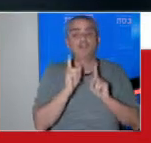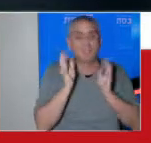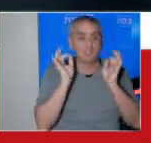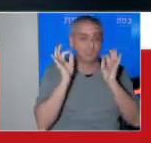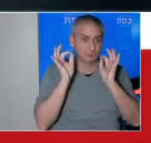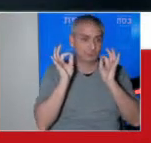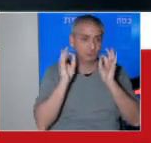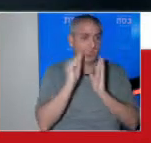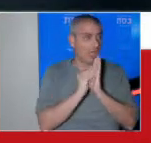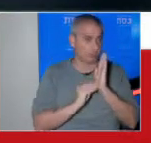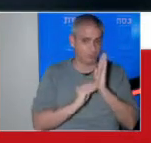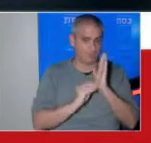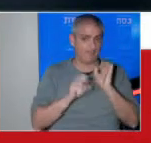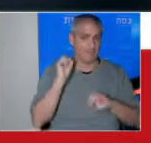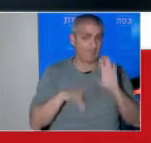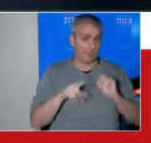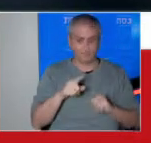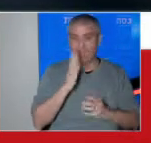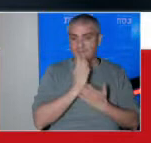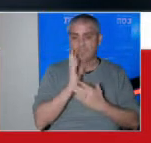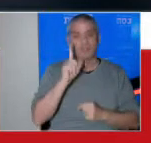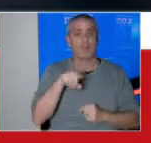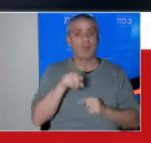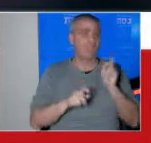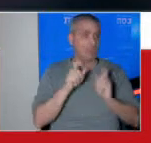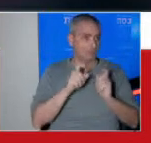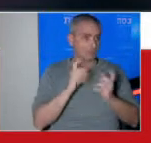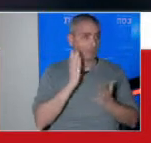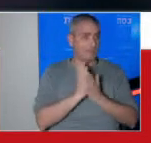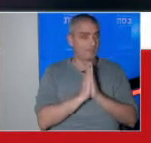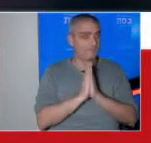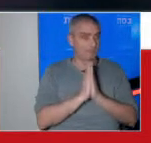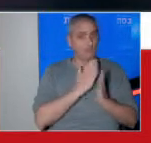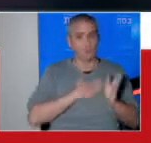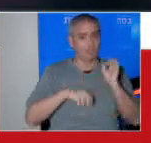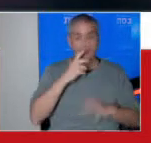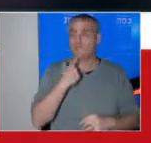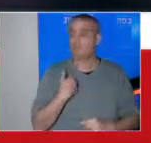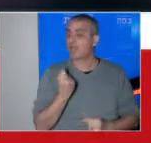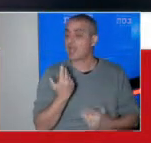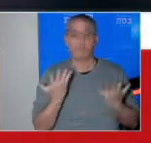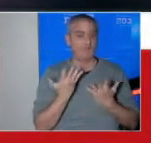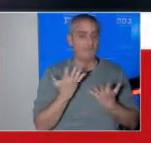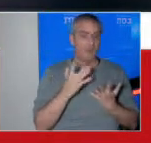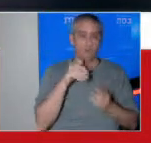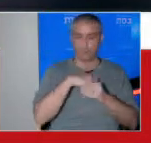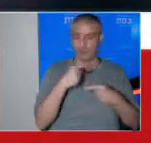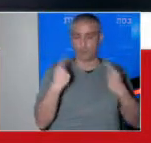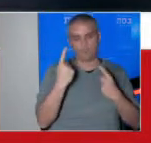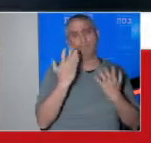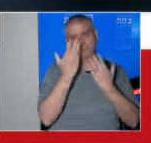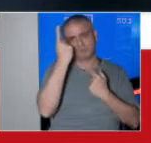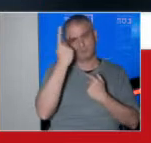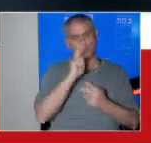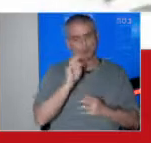רשמית ההרשמה וההתרמה. זאת אומרת, יש כבר אלפי אנשים שכבר מבקשים, אני רוצה לתרום, תגיד לי כמה ואיפה, תוך יממה, בעזרת השם,